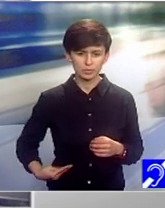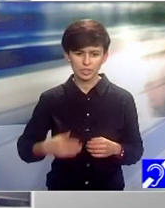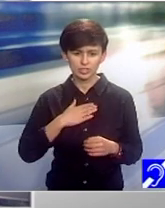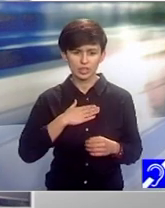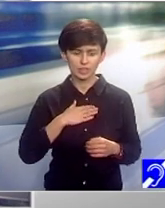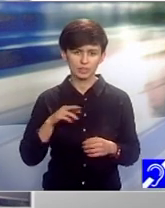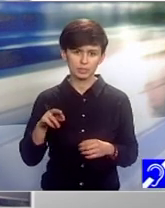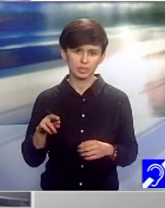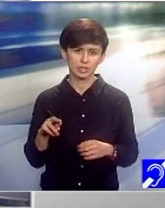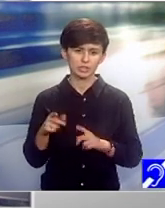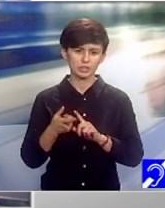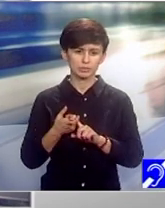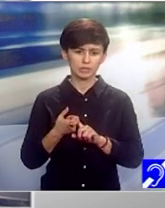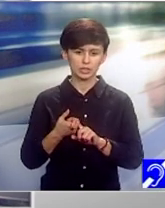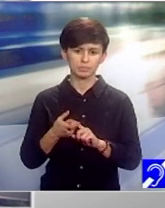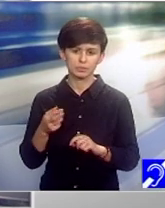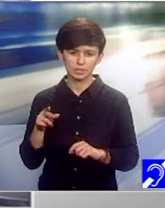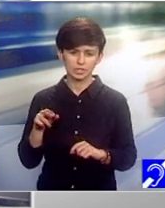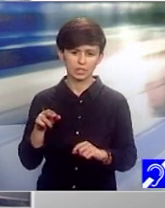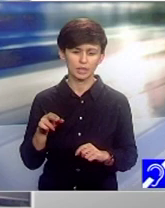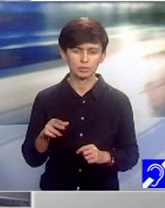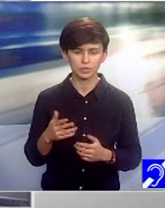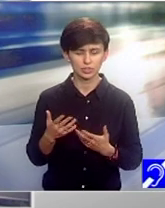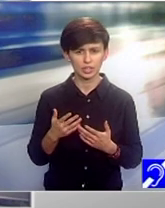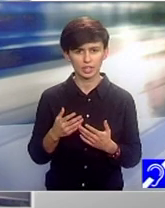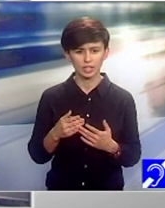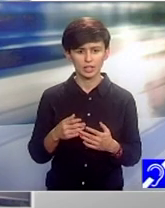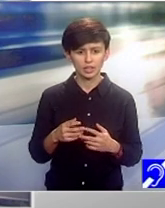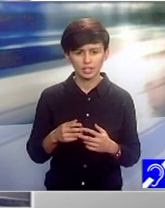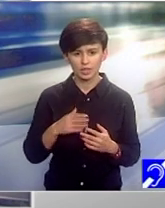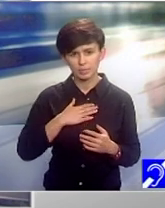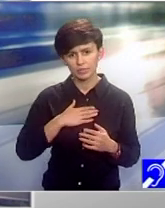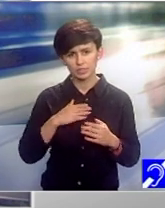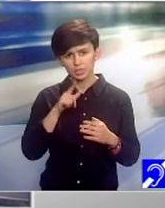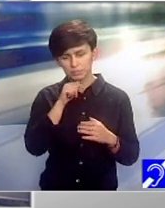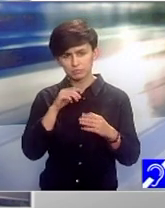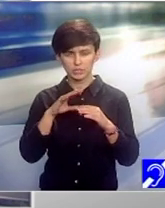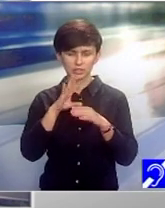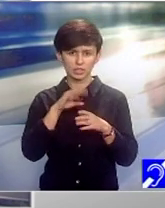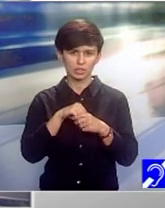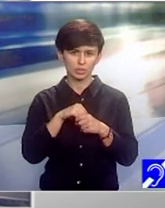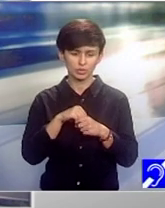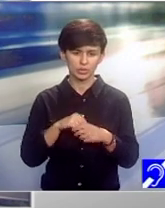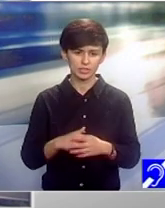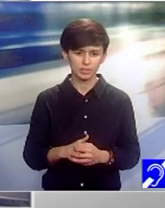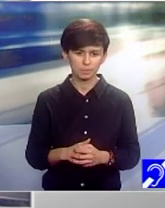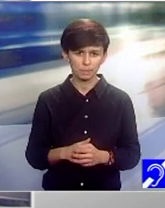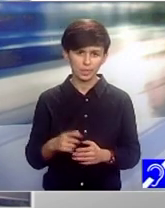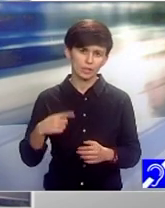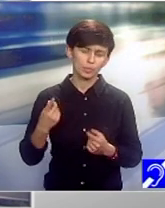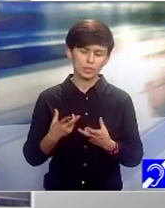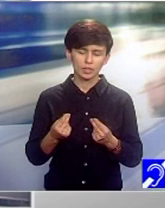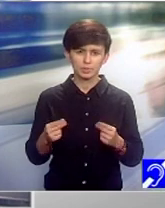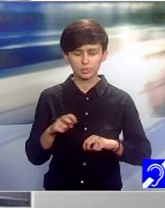să stau, ce să mănânc și așa mai departe. Și după mai multe vizite la spital, ca zic așa, după mai multe investigații la Colentina,